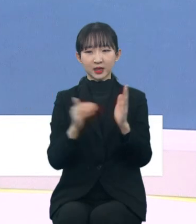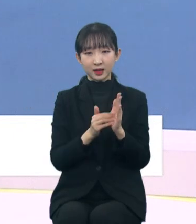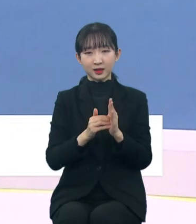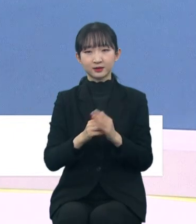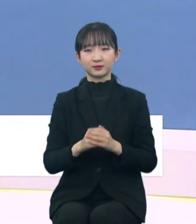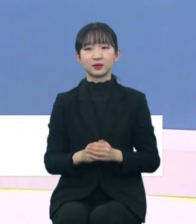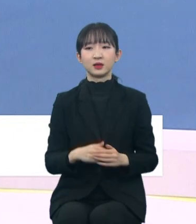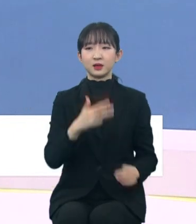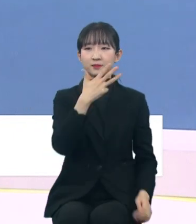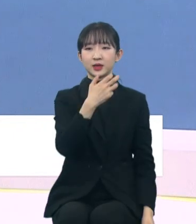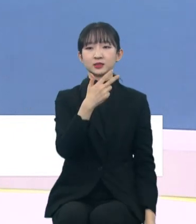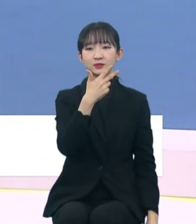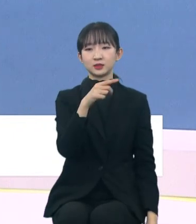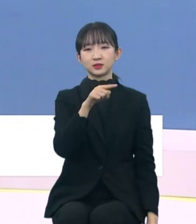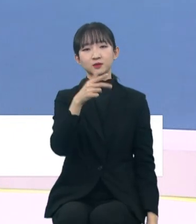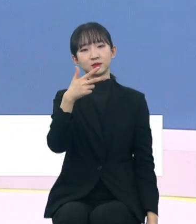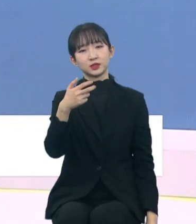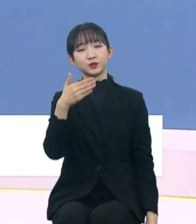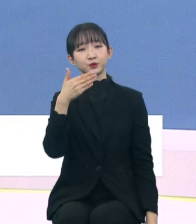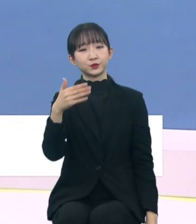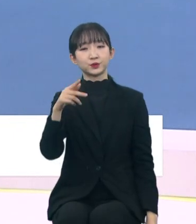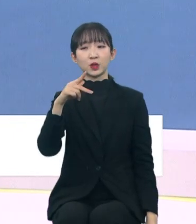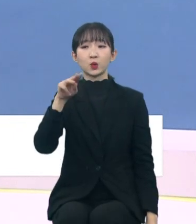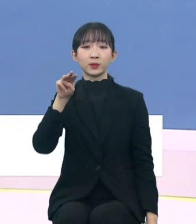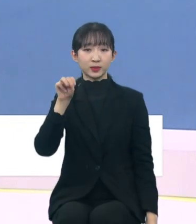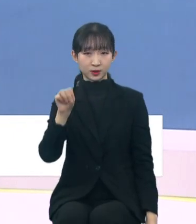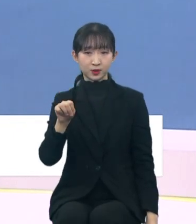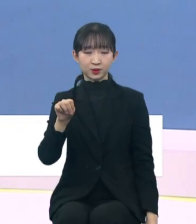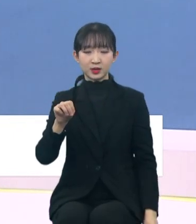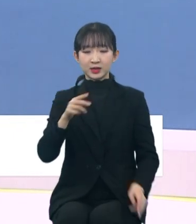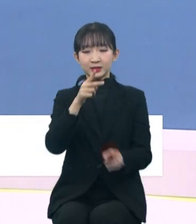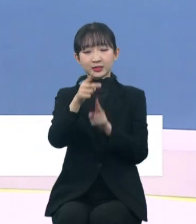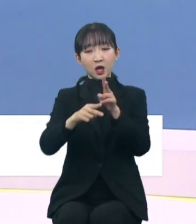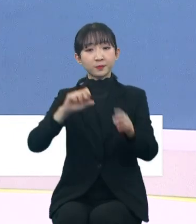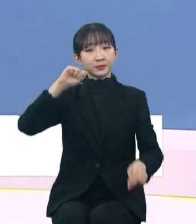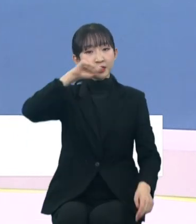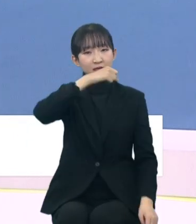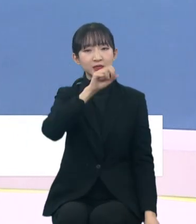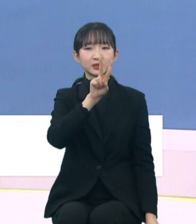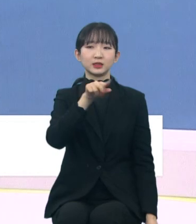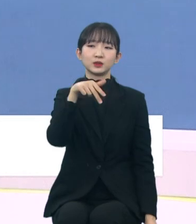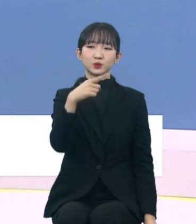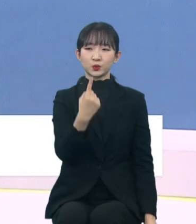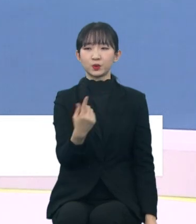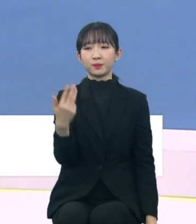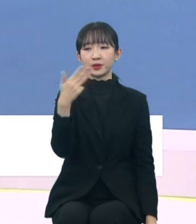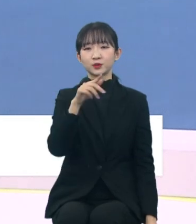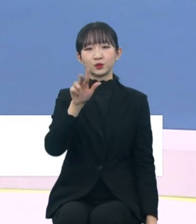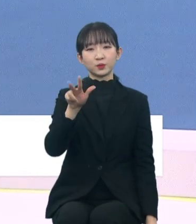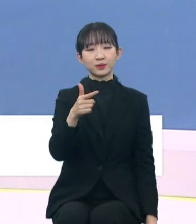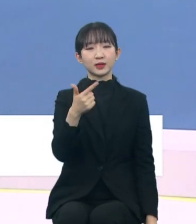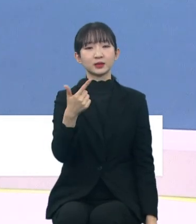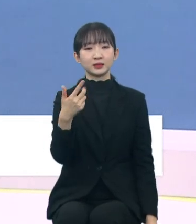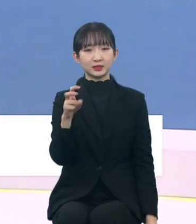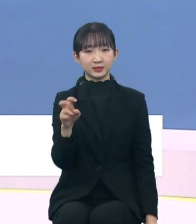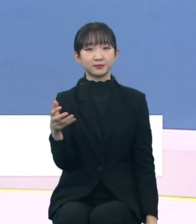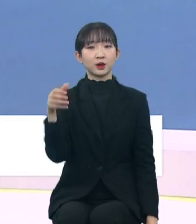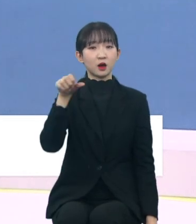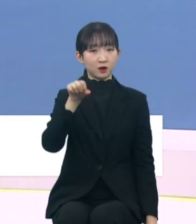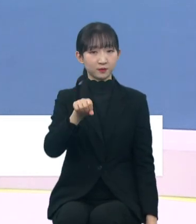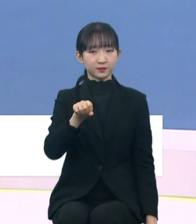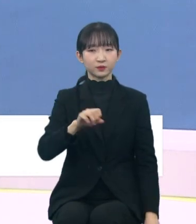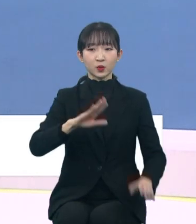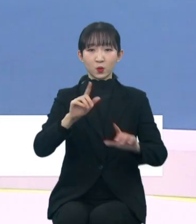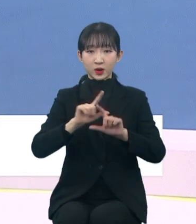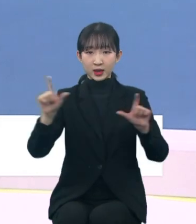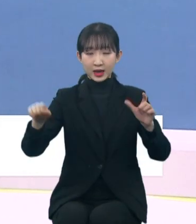연장 87.79km, 총 사업비가 2조 8,620억 원에 달하는 규모입니다. 올해